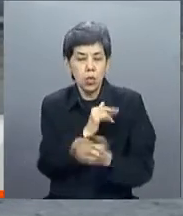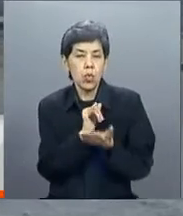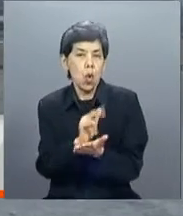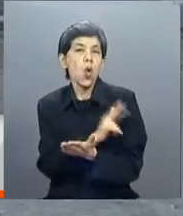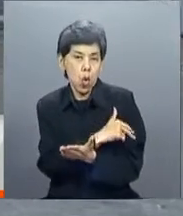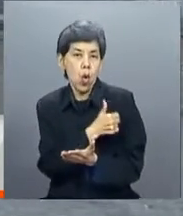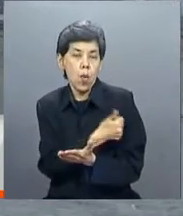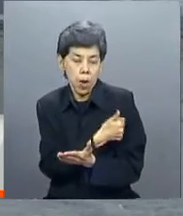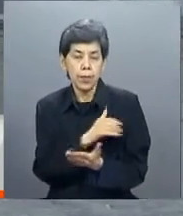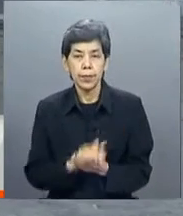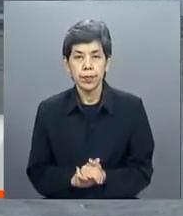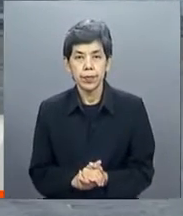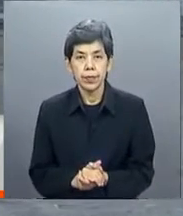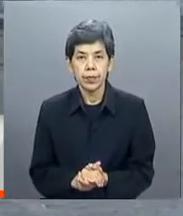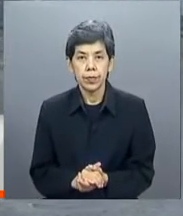พระยุพราช